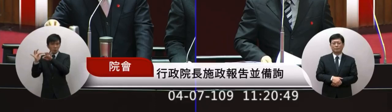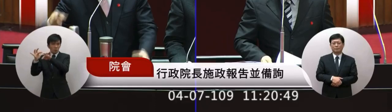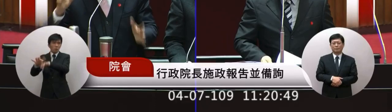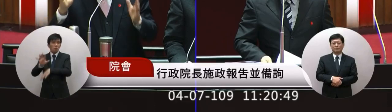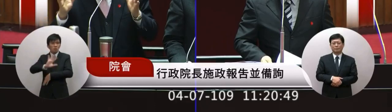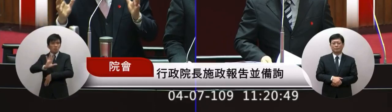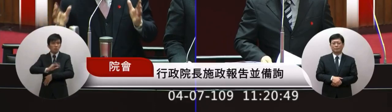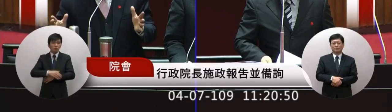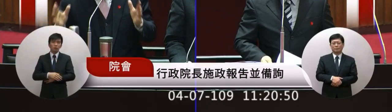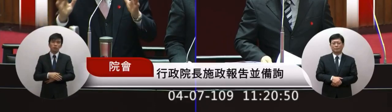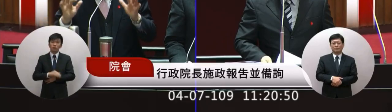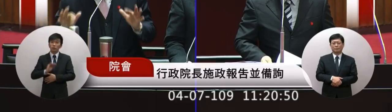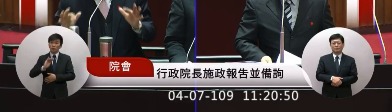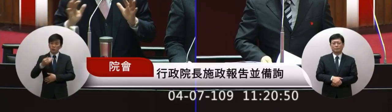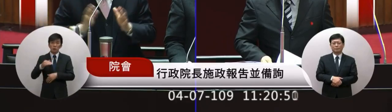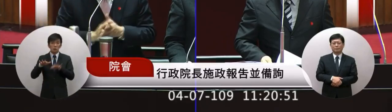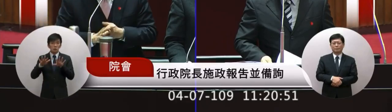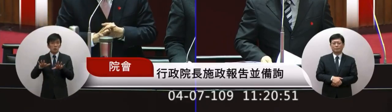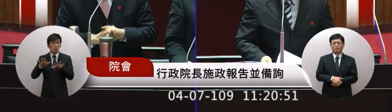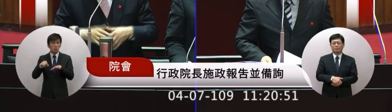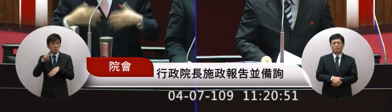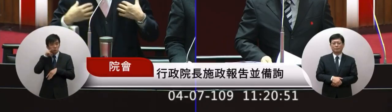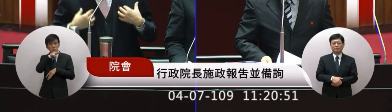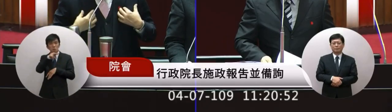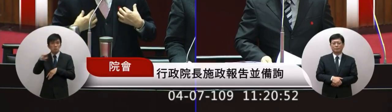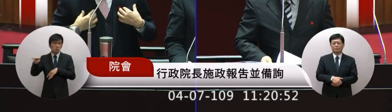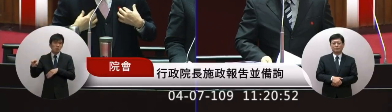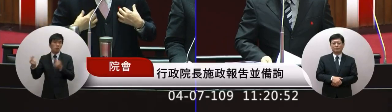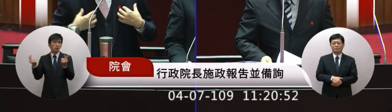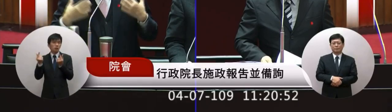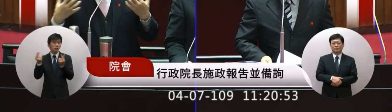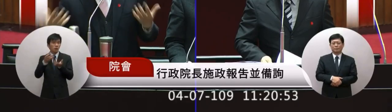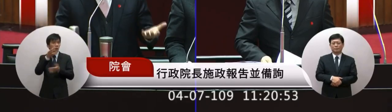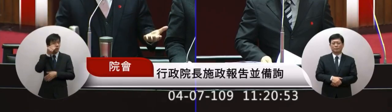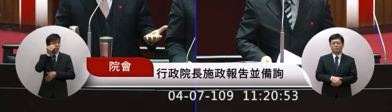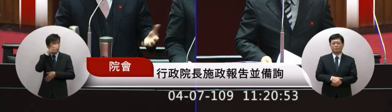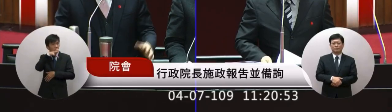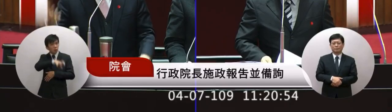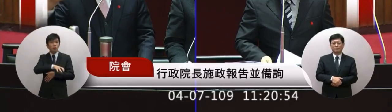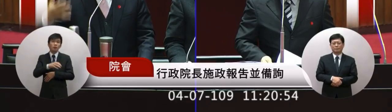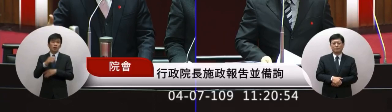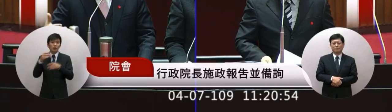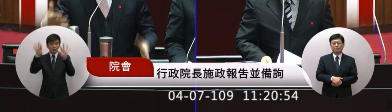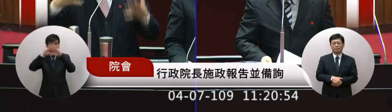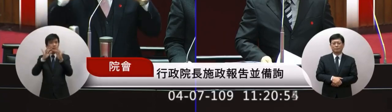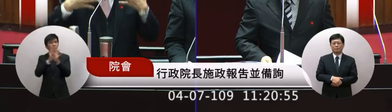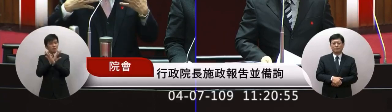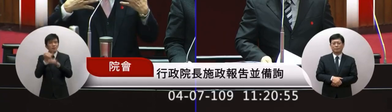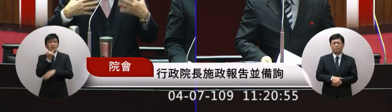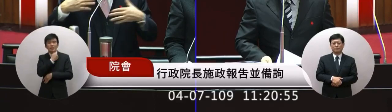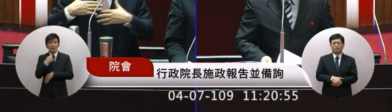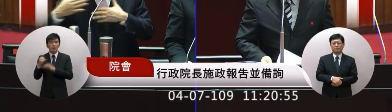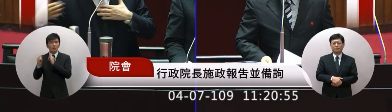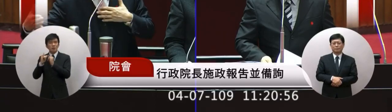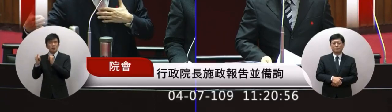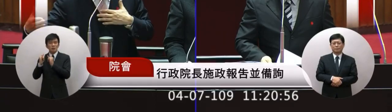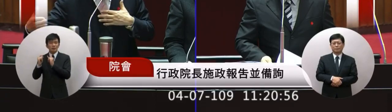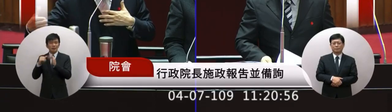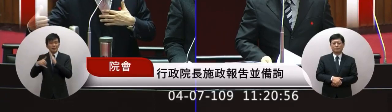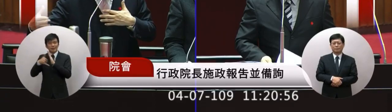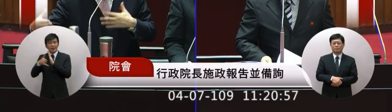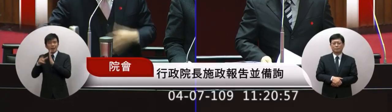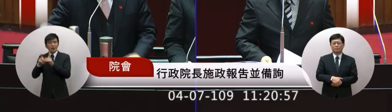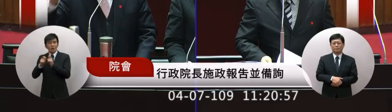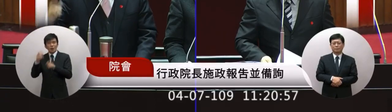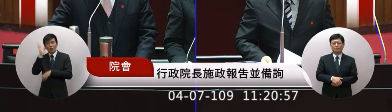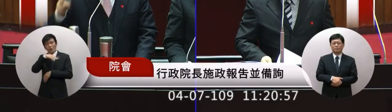连假中有一些观光景点或夜市，有一些同胞大概闷久了出来，忘了戴口罩，没有保持